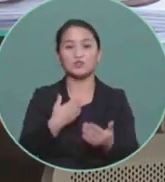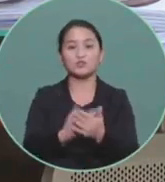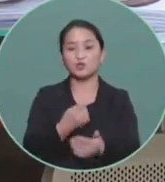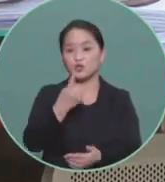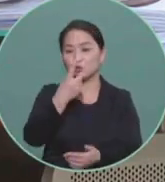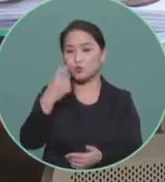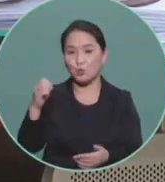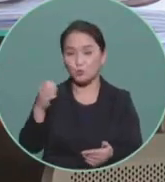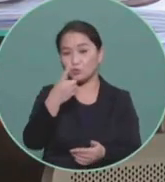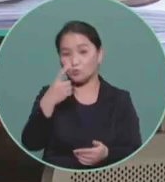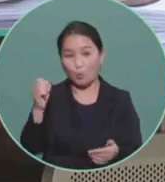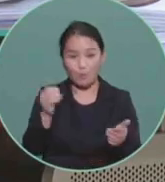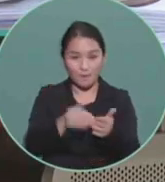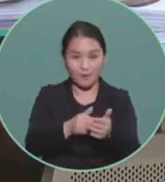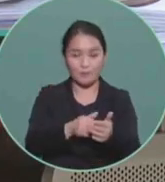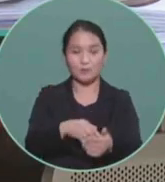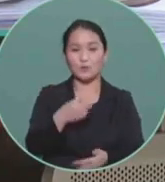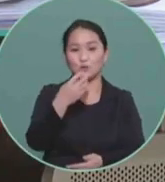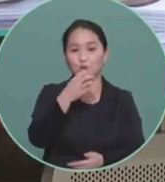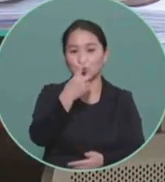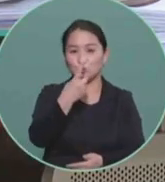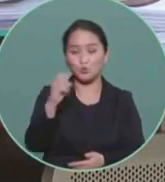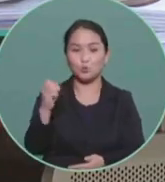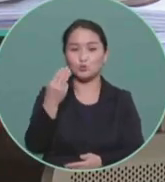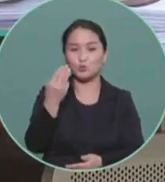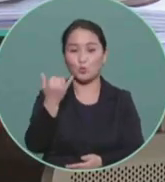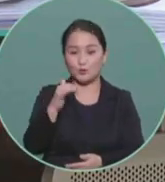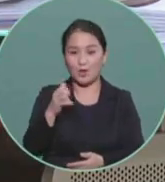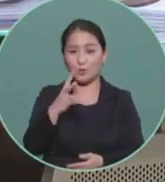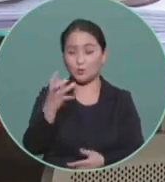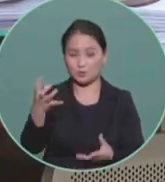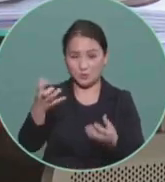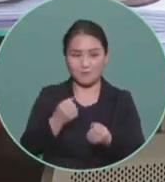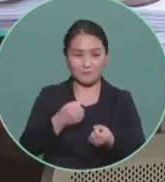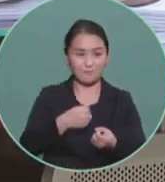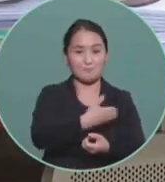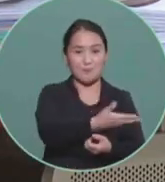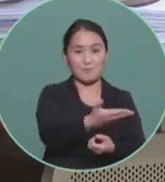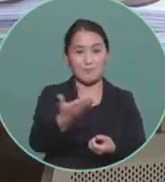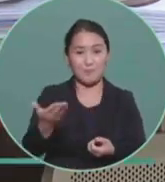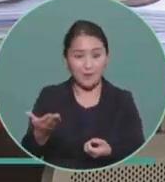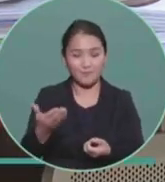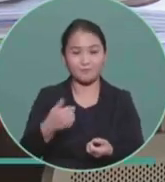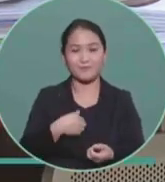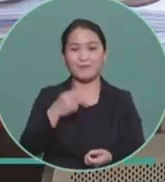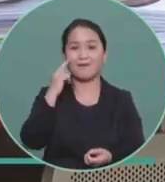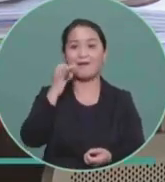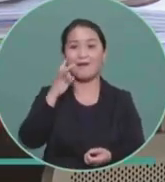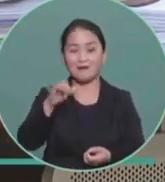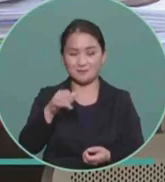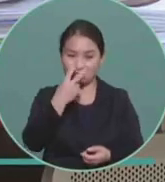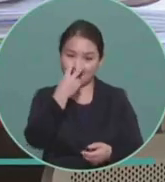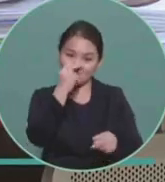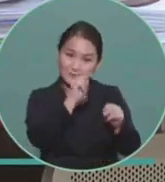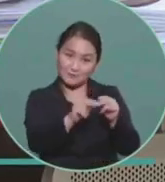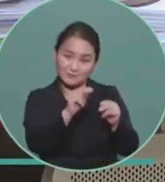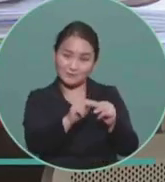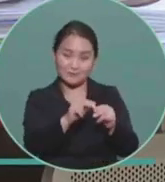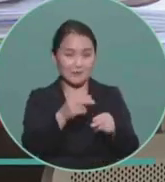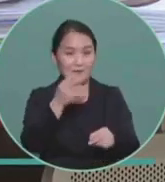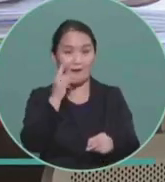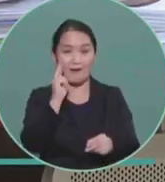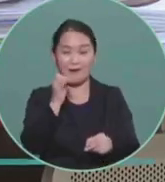100 шуудаг авчин. 100 шуудаг бол ингээ айлууд тараагаад өгчин. Тэгээд нөгөө бид нэр картаар хяндаг байсан.